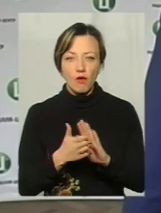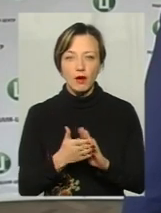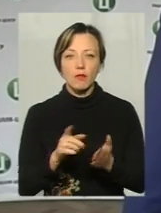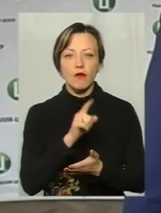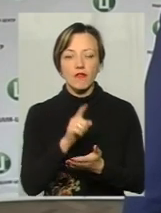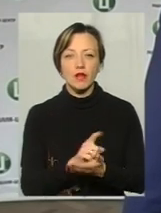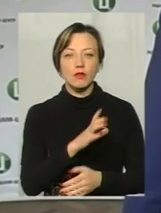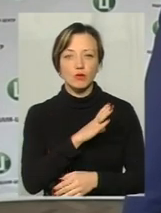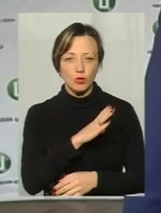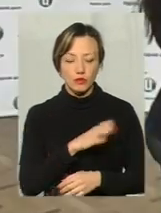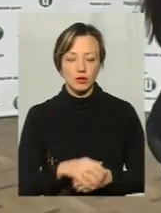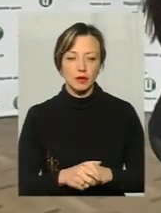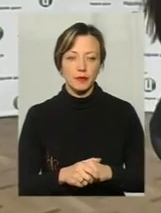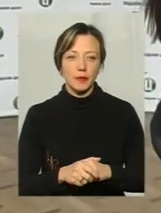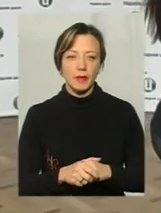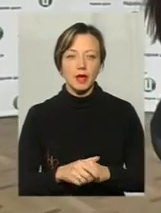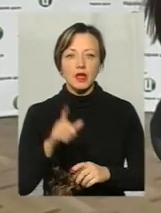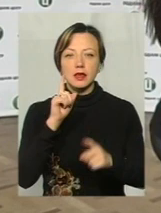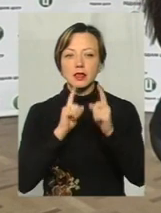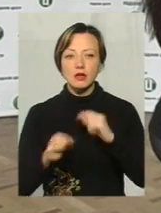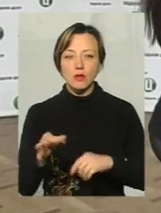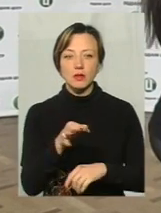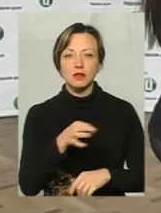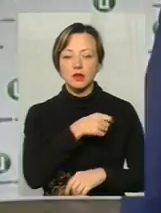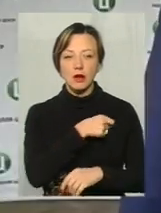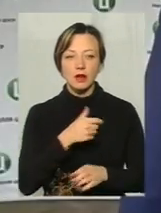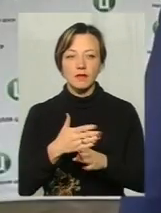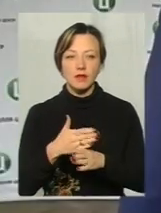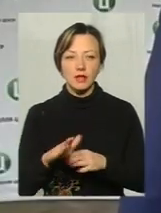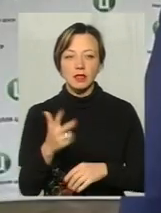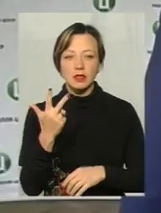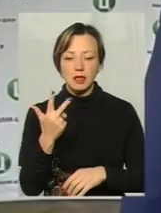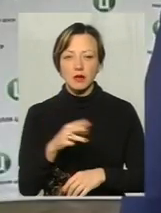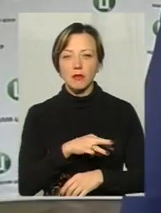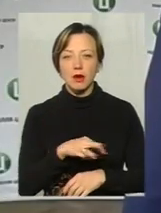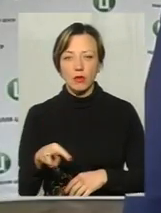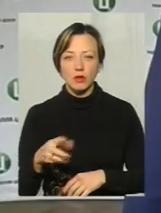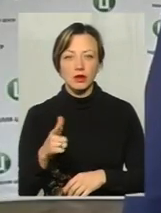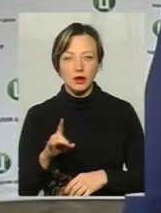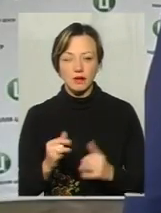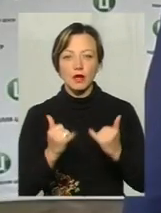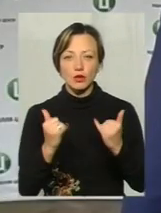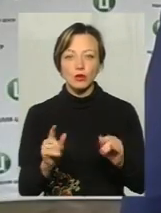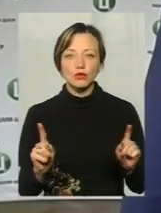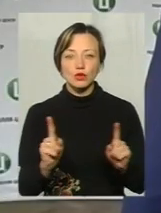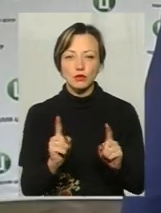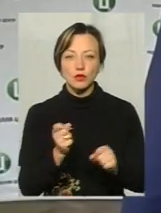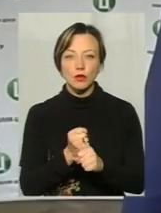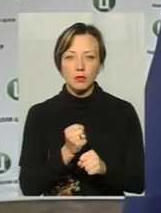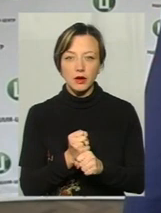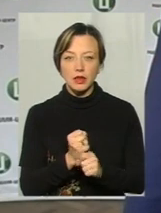яких повинні бути на сьогоднішній день. І сесії обласної ради виділено 3 мільйони гривень для того, щоб